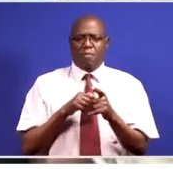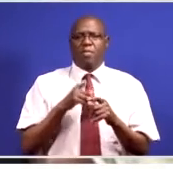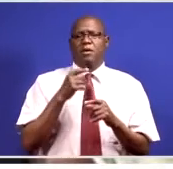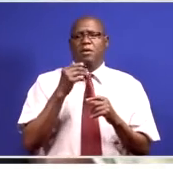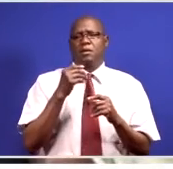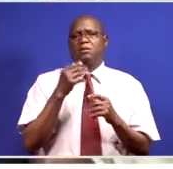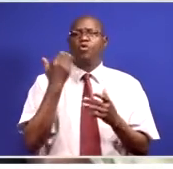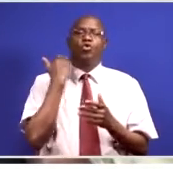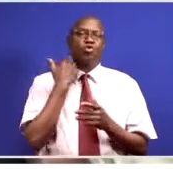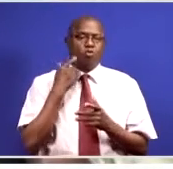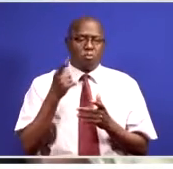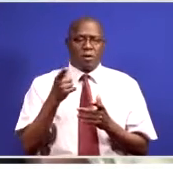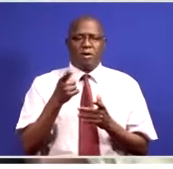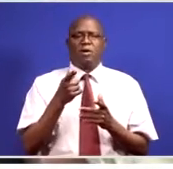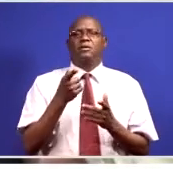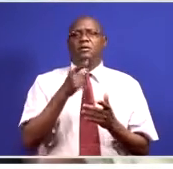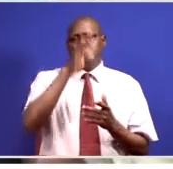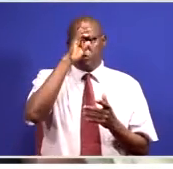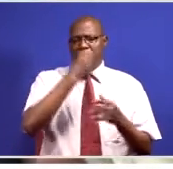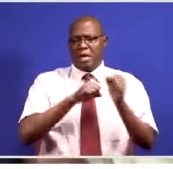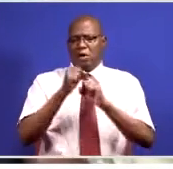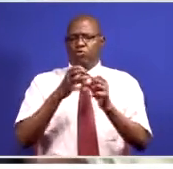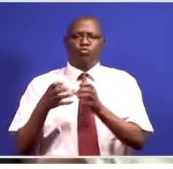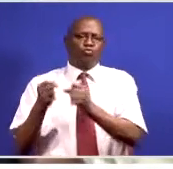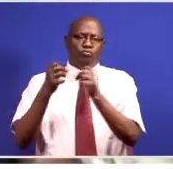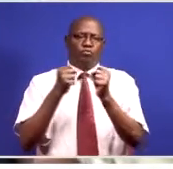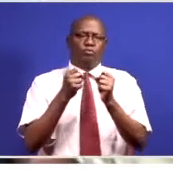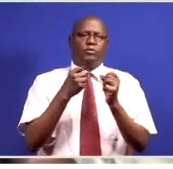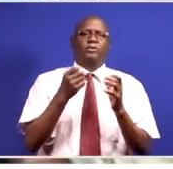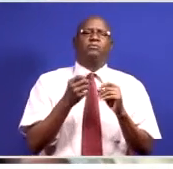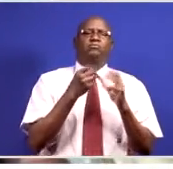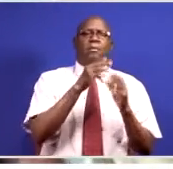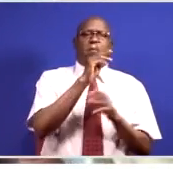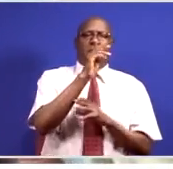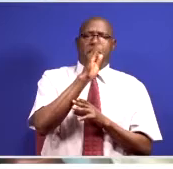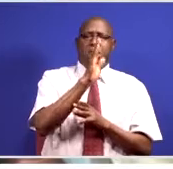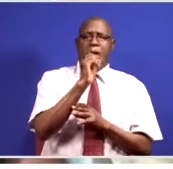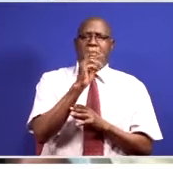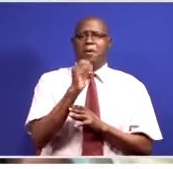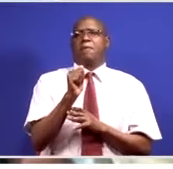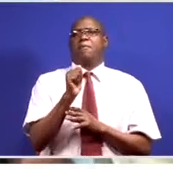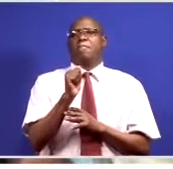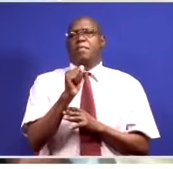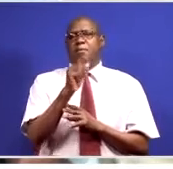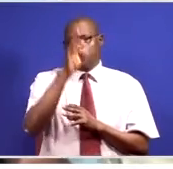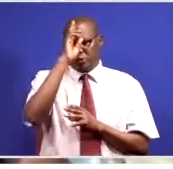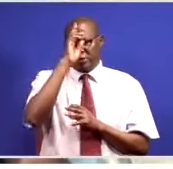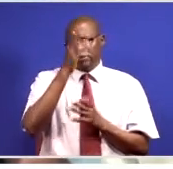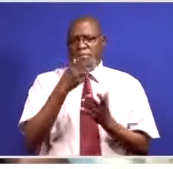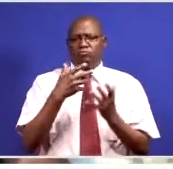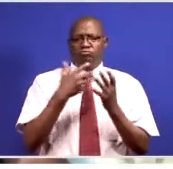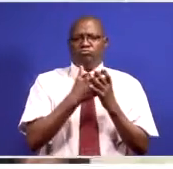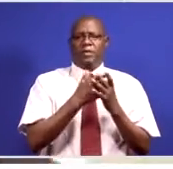majambazi wakachukuliwa hatua wakashikwa na wakapelekwa Bamba station police. Alafu wakatolewa cash